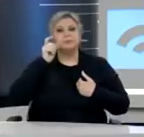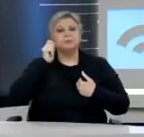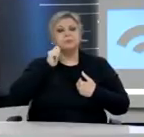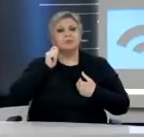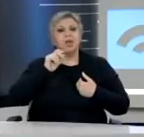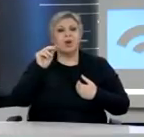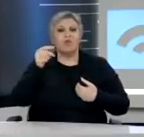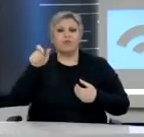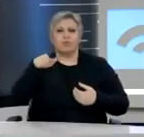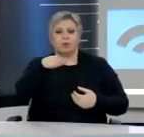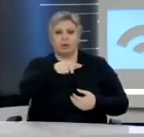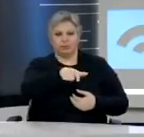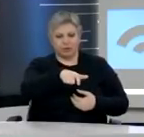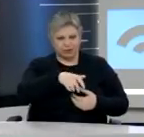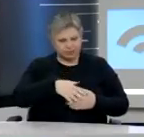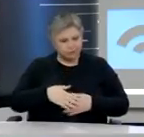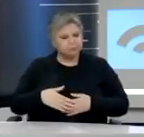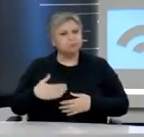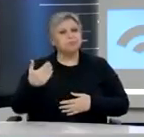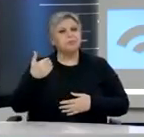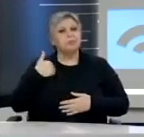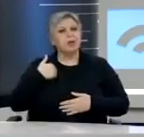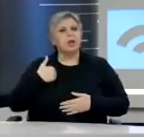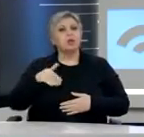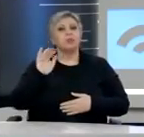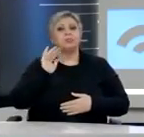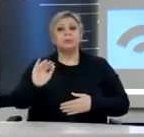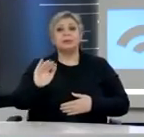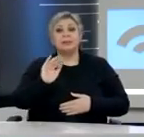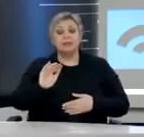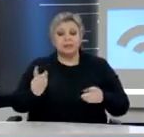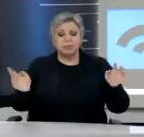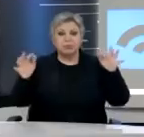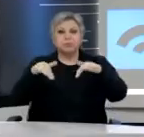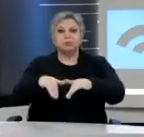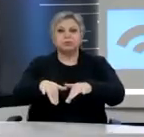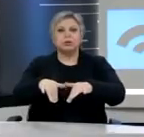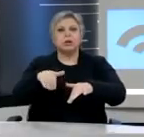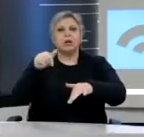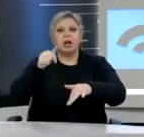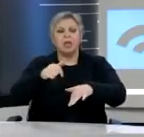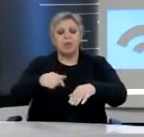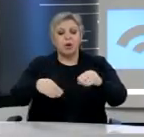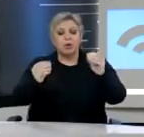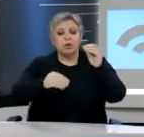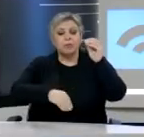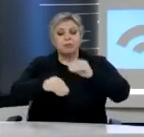προκάλεσα αυτή τη διαδικασία της ψήφου εμπιστοσύνης με πλήρη